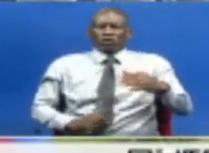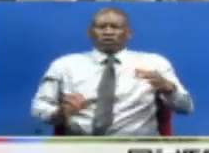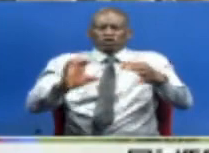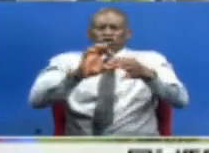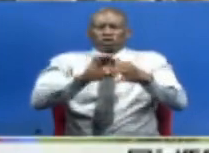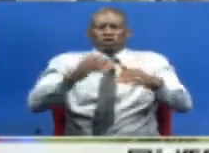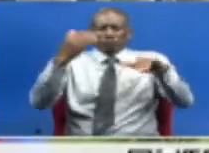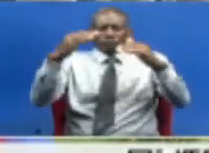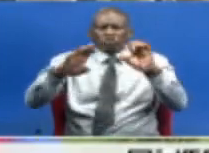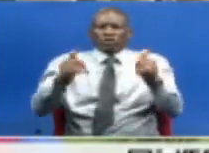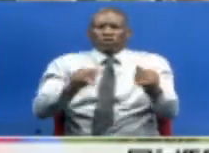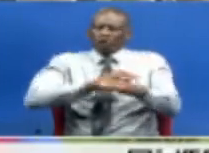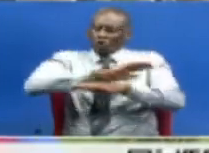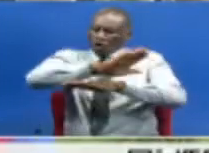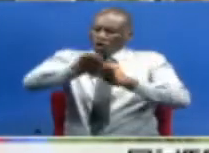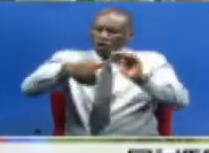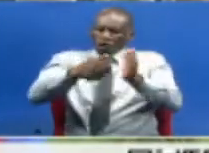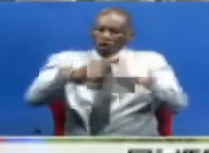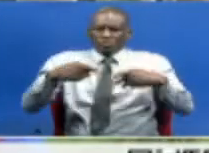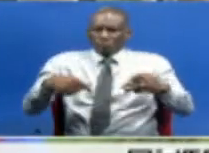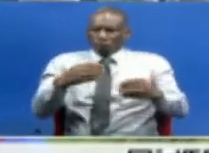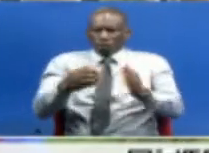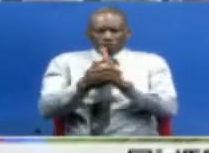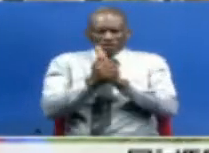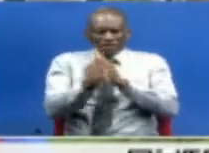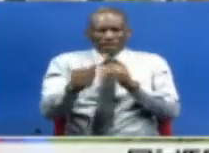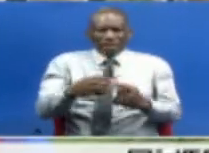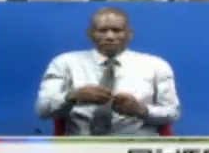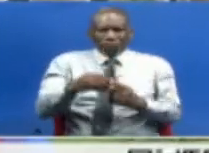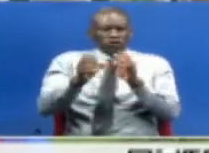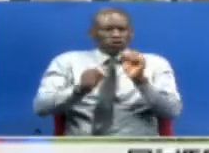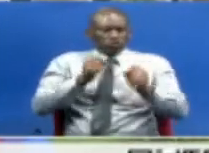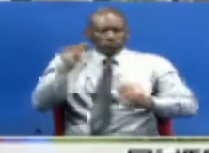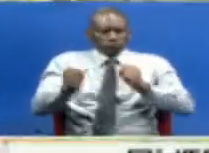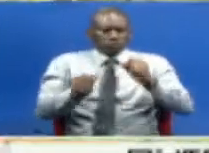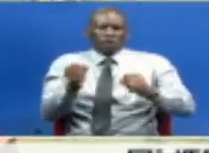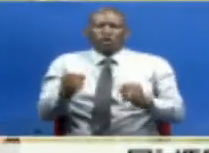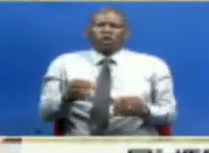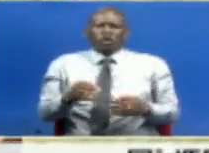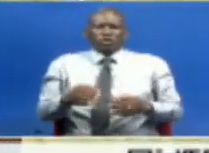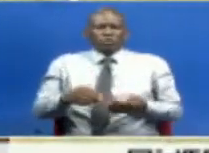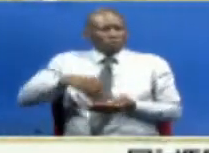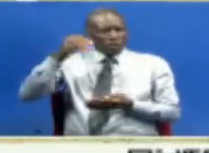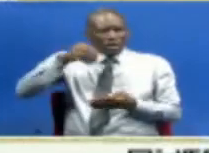sababu watu wote ambao watakuwa na talent aswa ya athletics watakuwa kisomea hapa